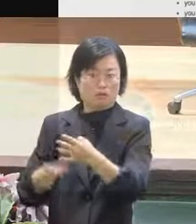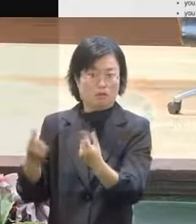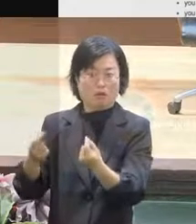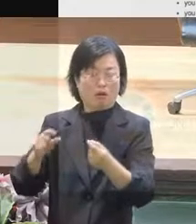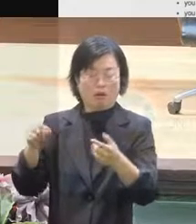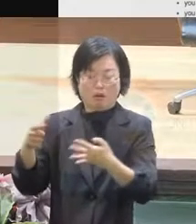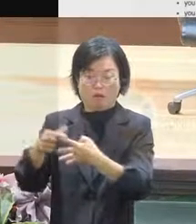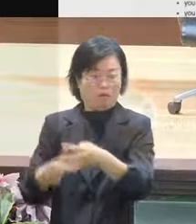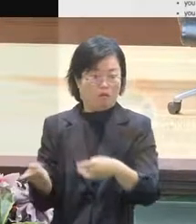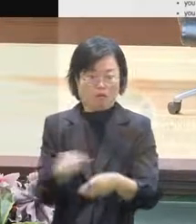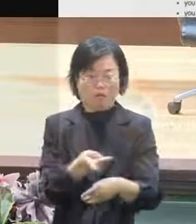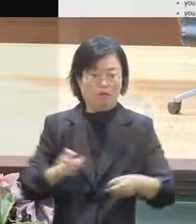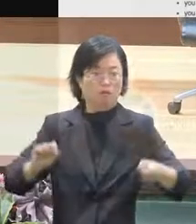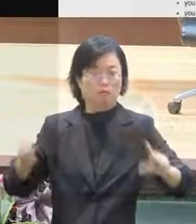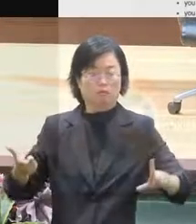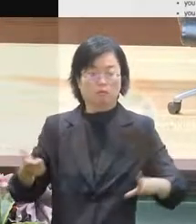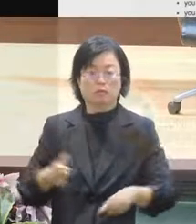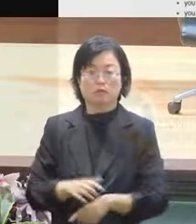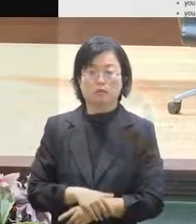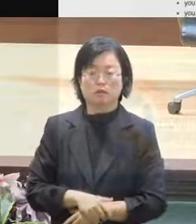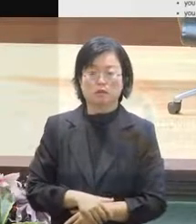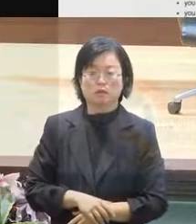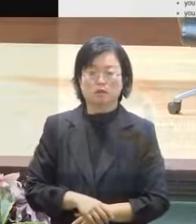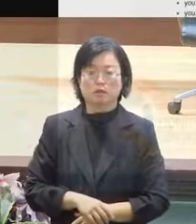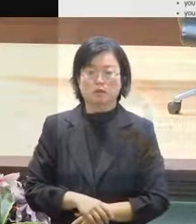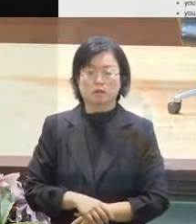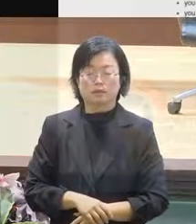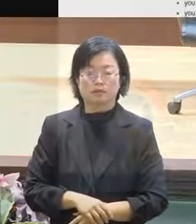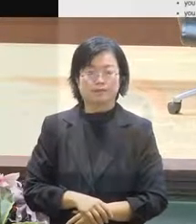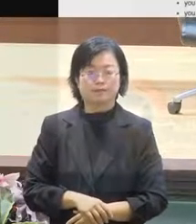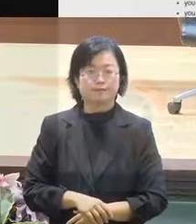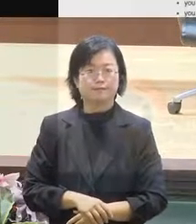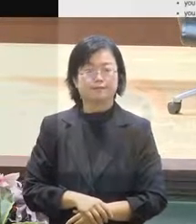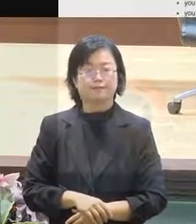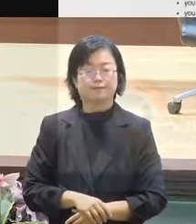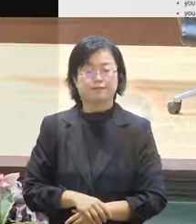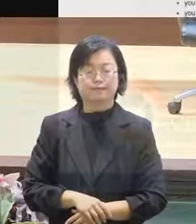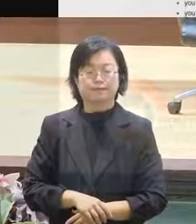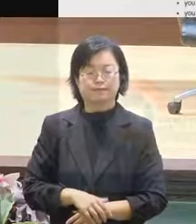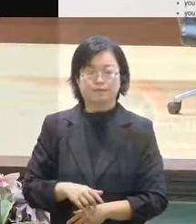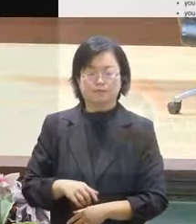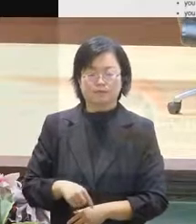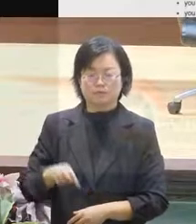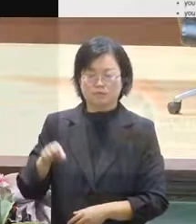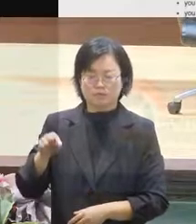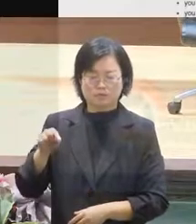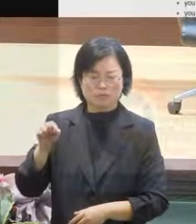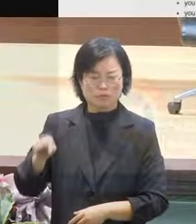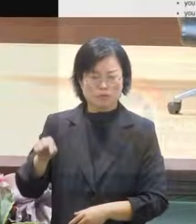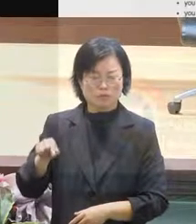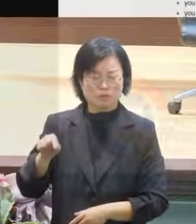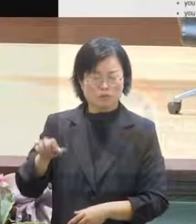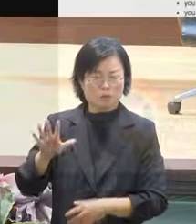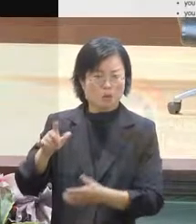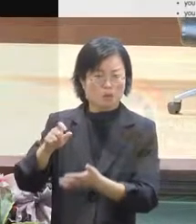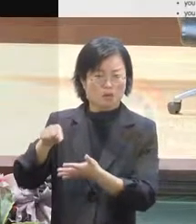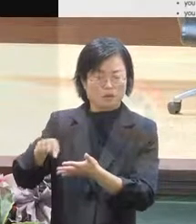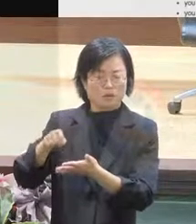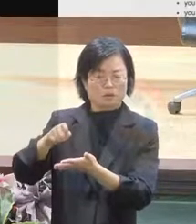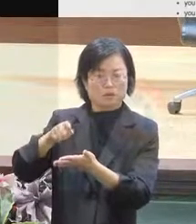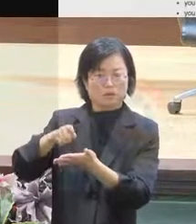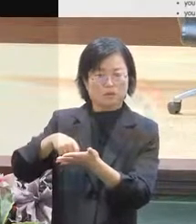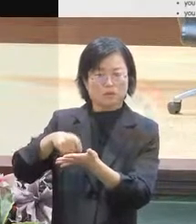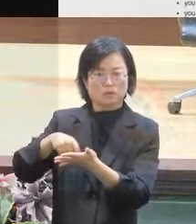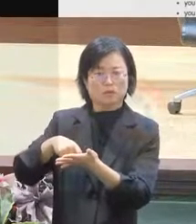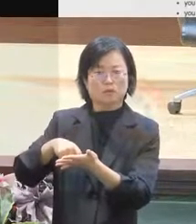一样。它写的说你的资料是可以免费的浏览下载分发复制和列印，然后呢以及可以用